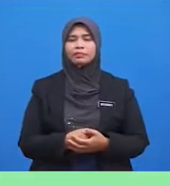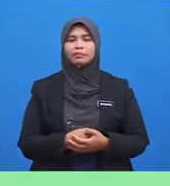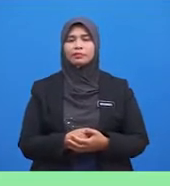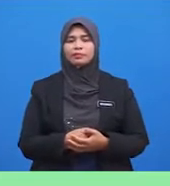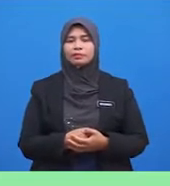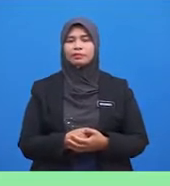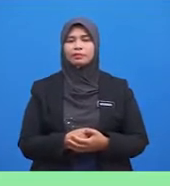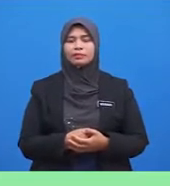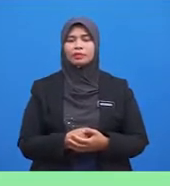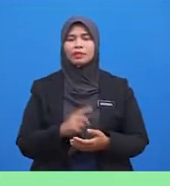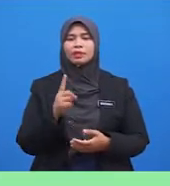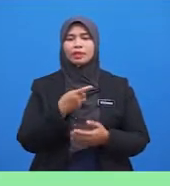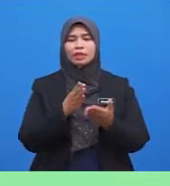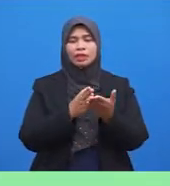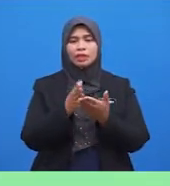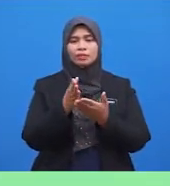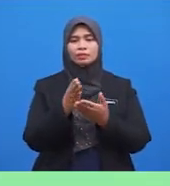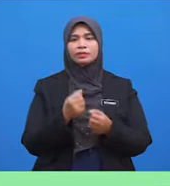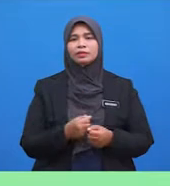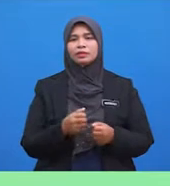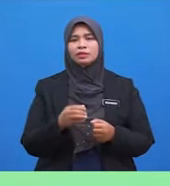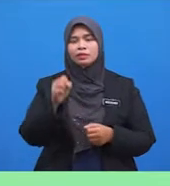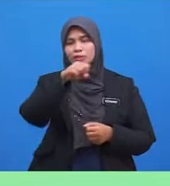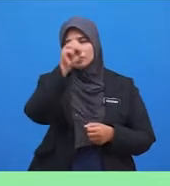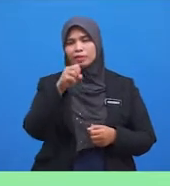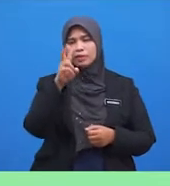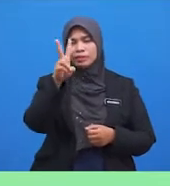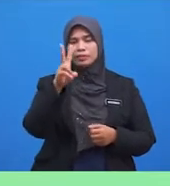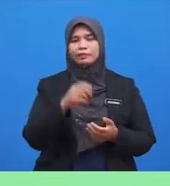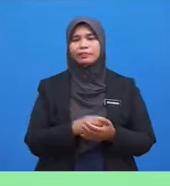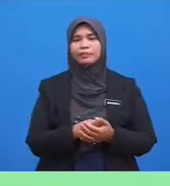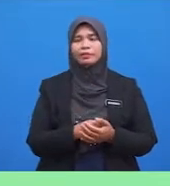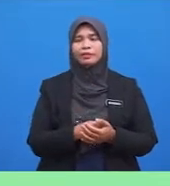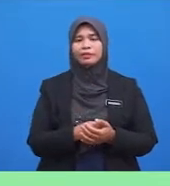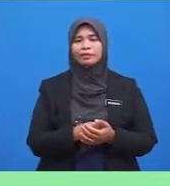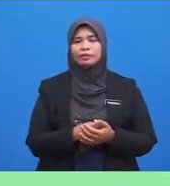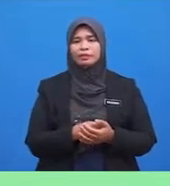baik. Kita teruskan ke soalan yang kedua.